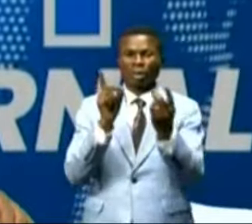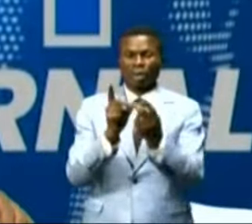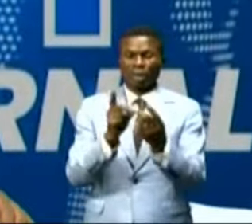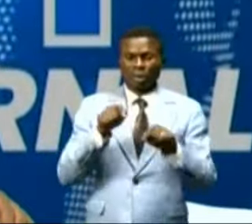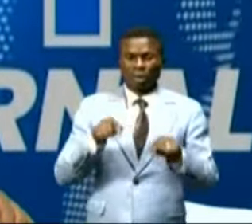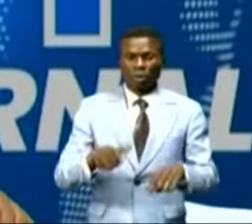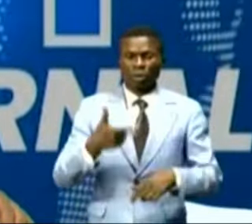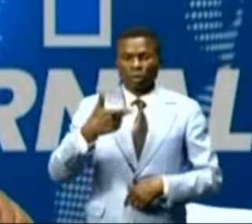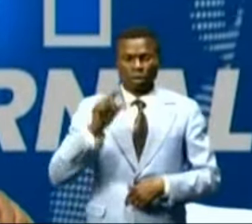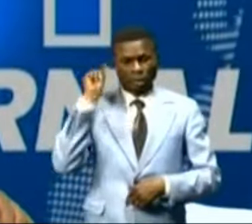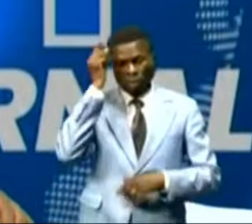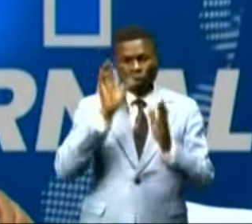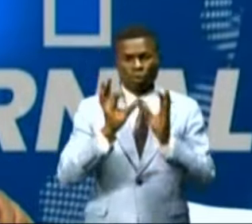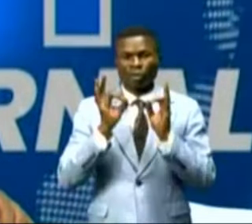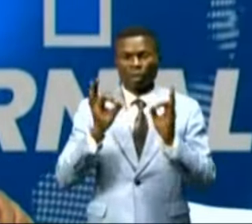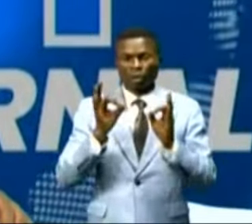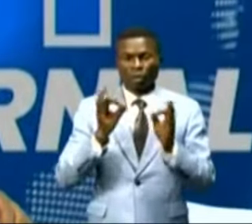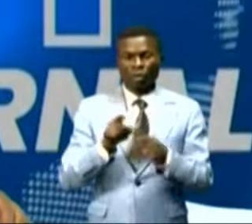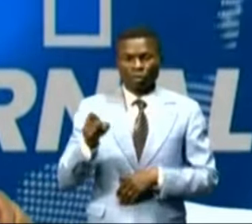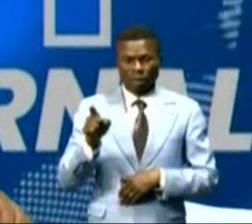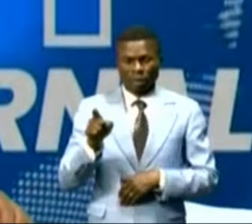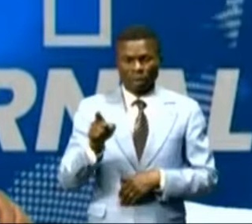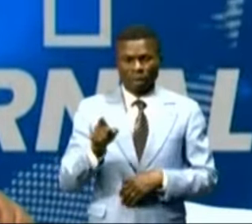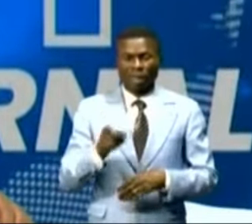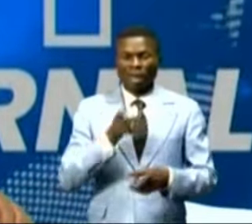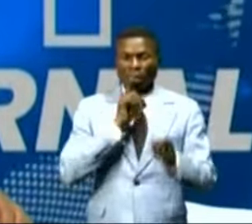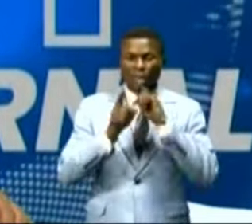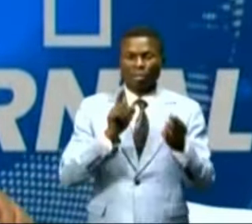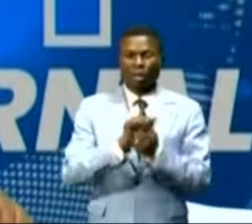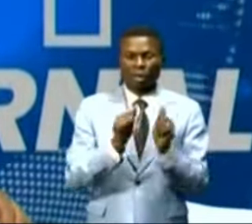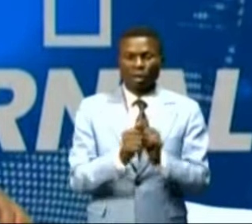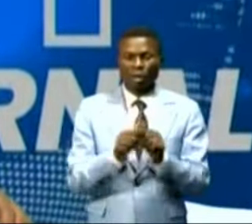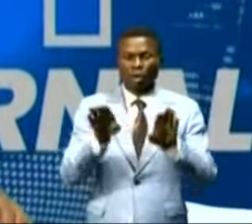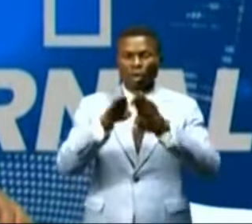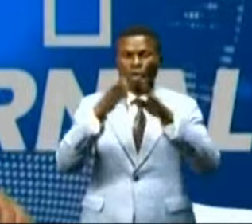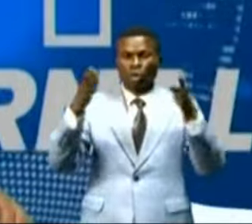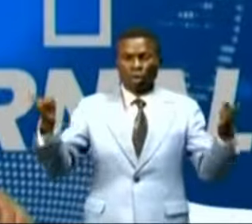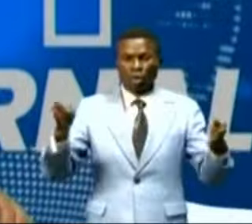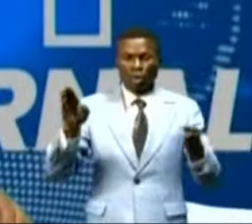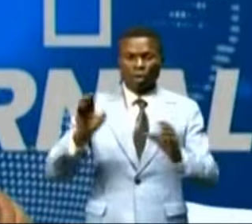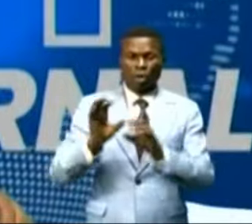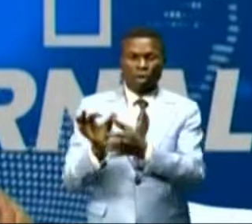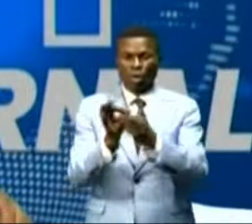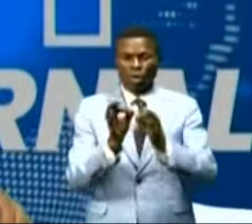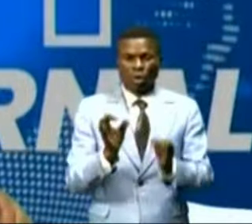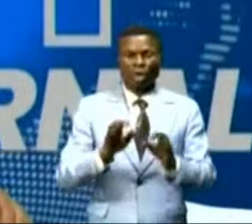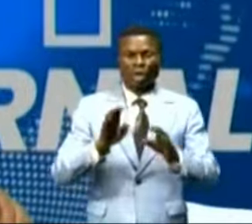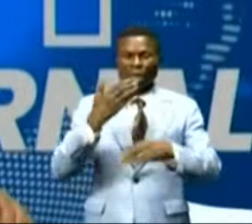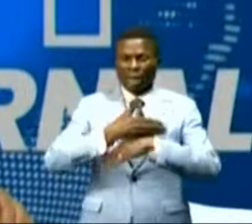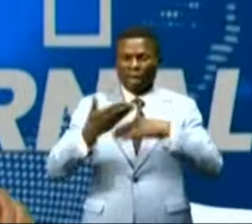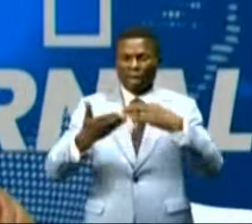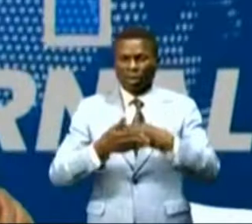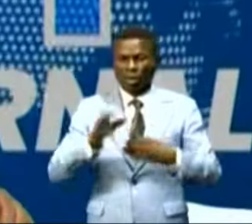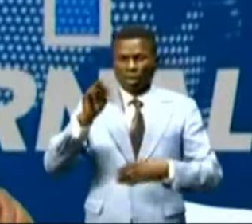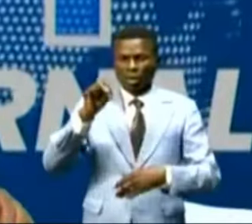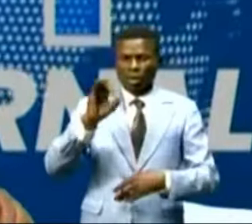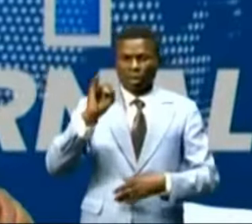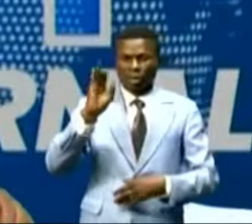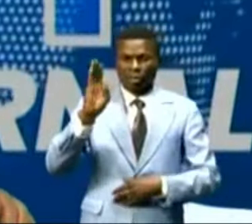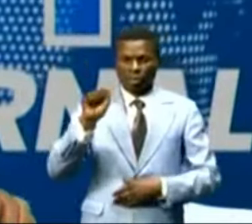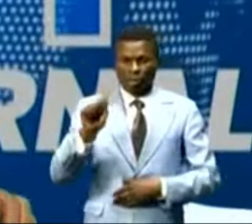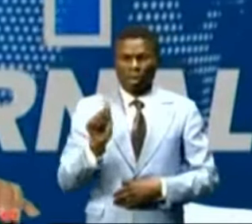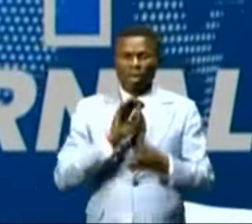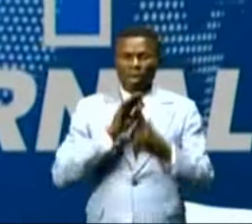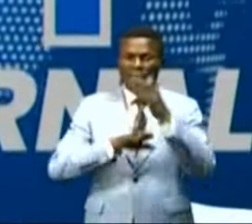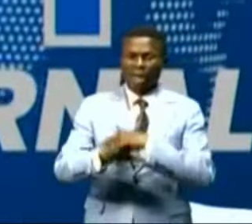le nouveau gouverneur de Maniema. Ils ont échangé sur l'ouverture de la coordination provinciale de Maniema pour la réinsertion